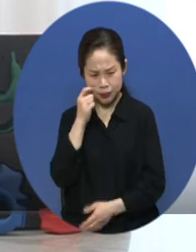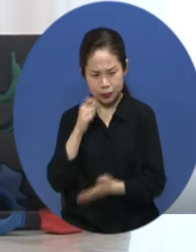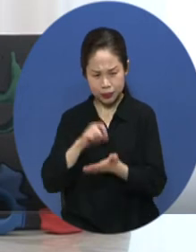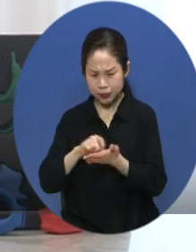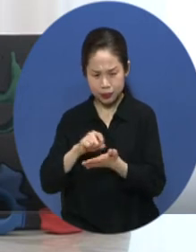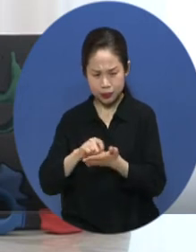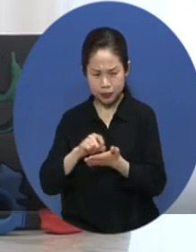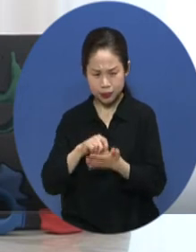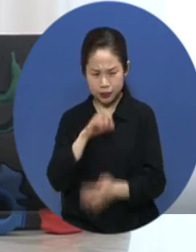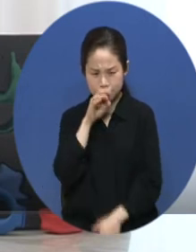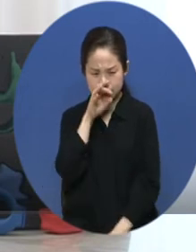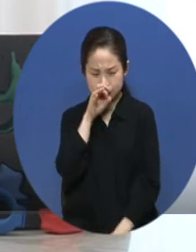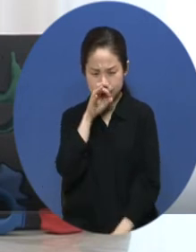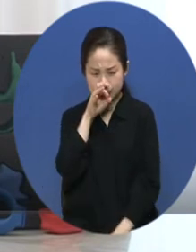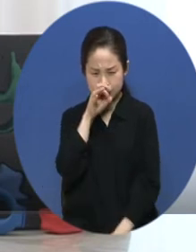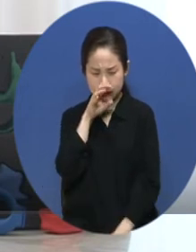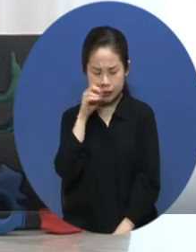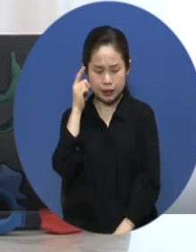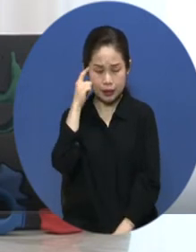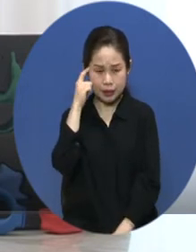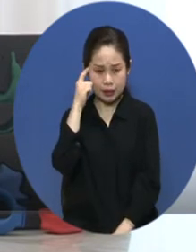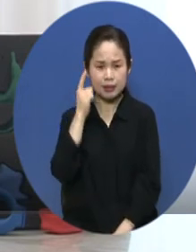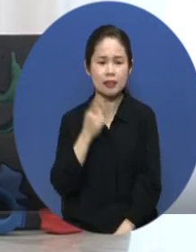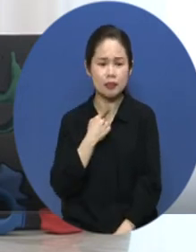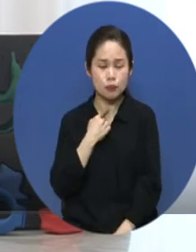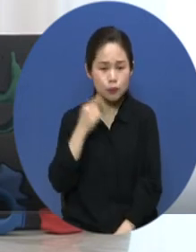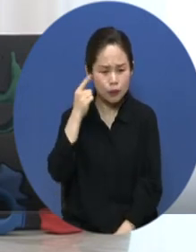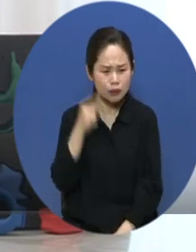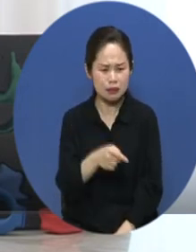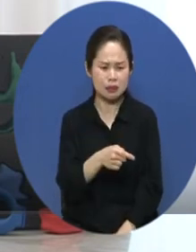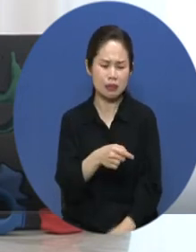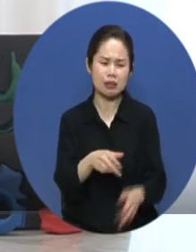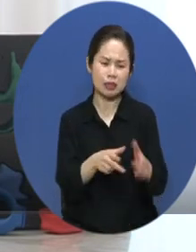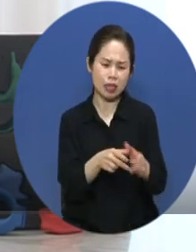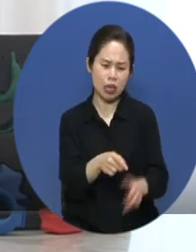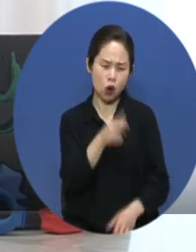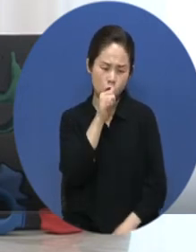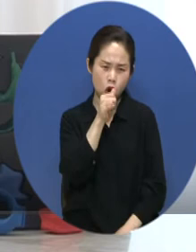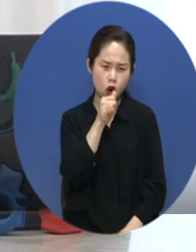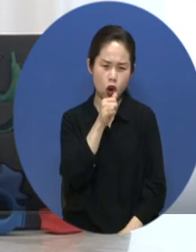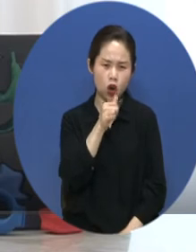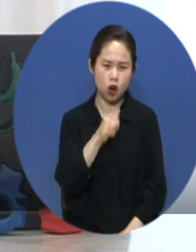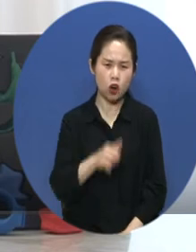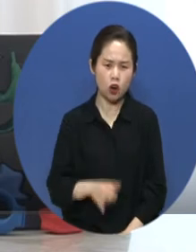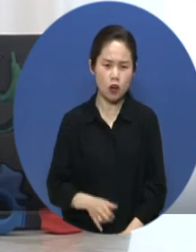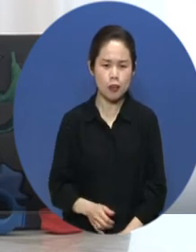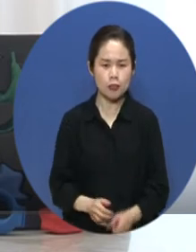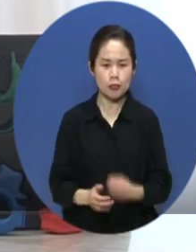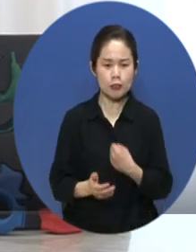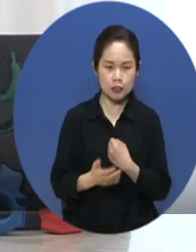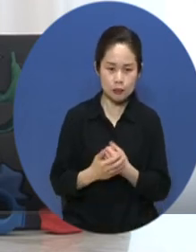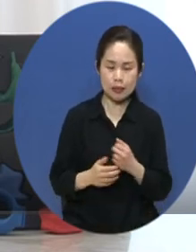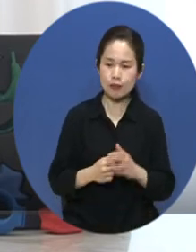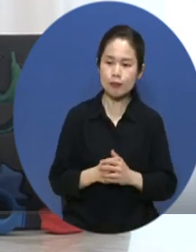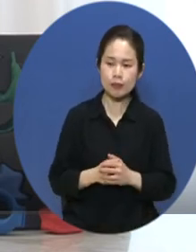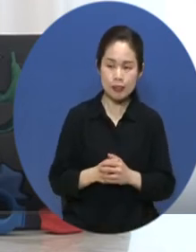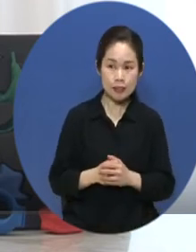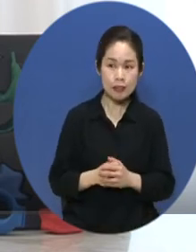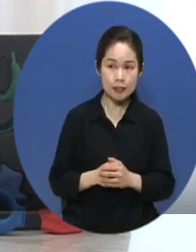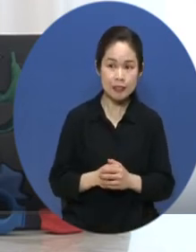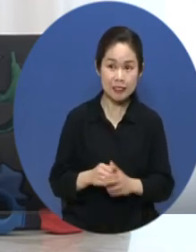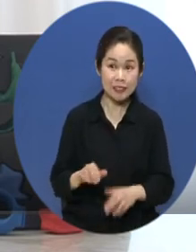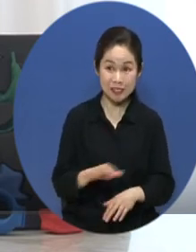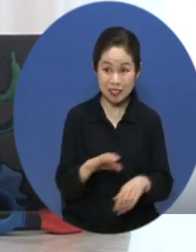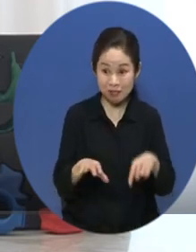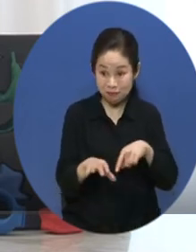글씨를 쓰거나 이런 활동을 전혀 못 하실지 알았대요. 왜냐면 일단 장애를 가지고 있었으니까. 그런 부분에 있어서 저희